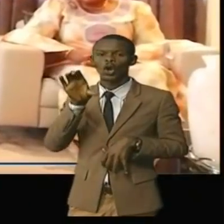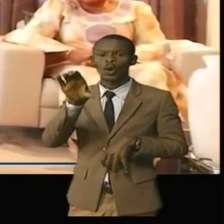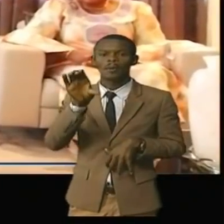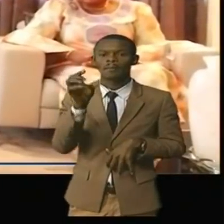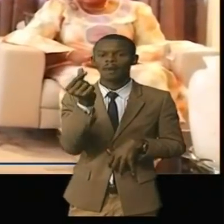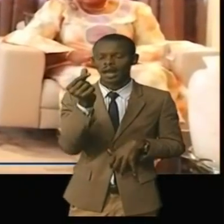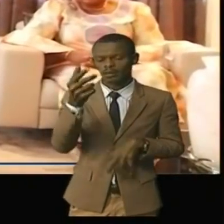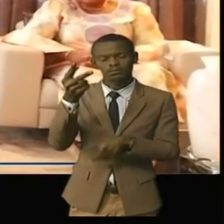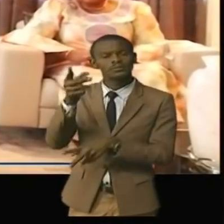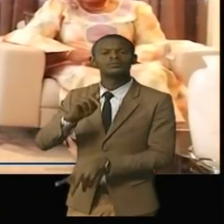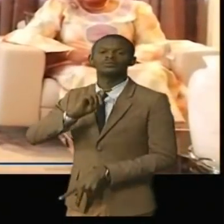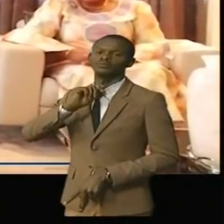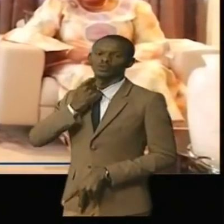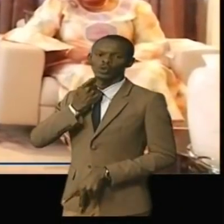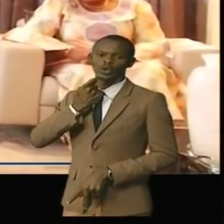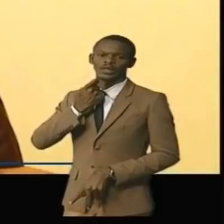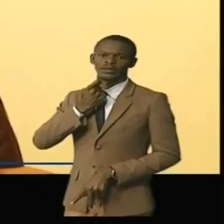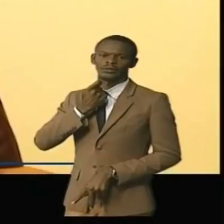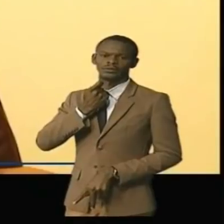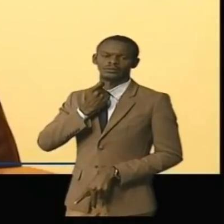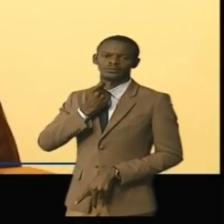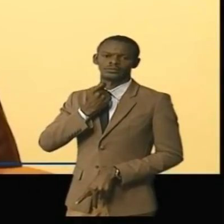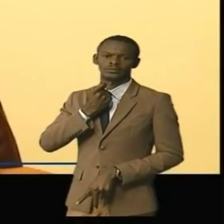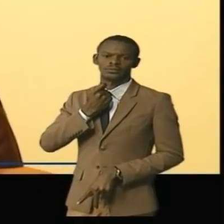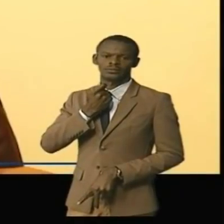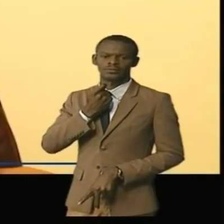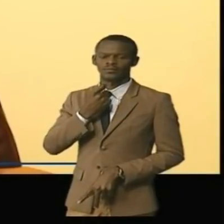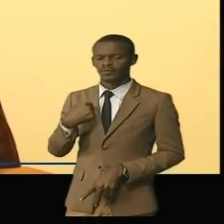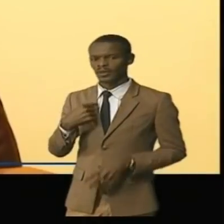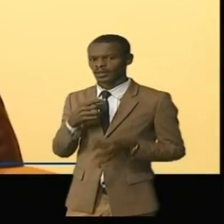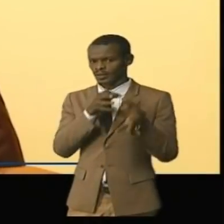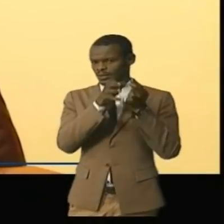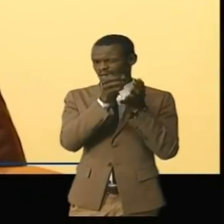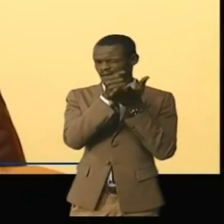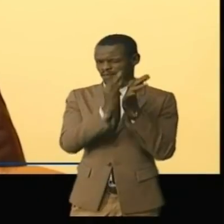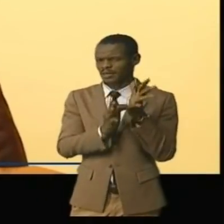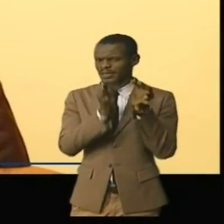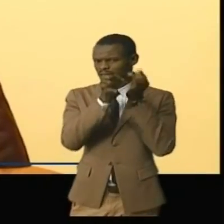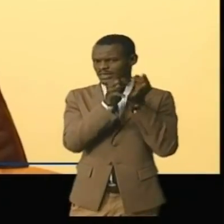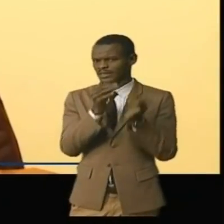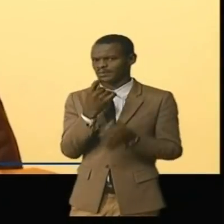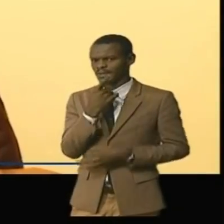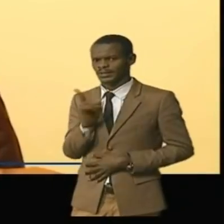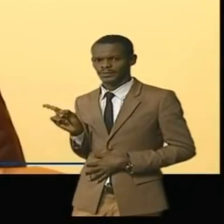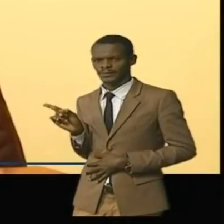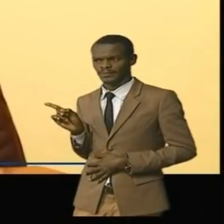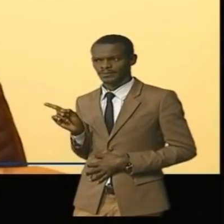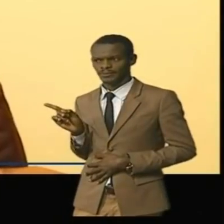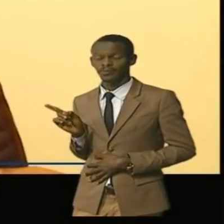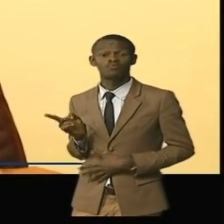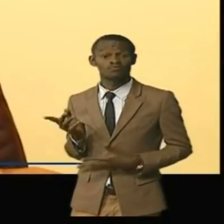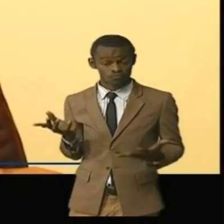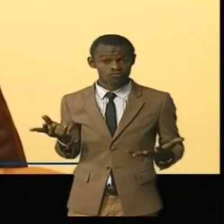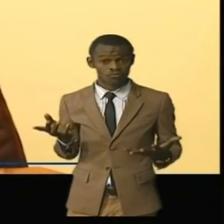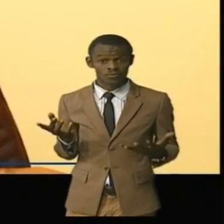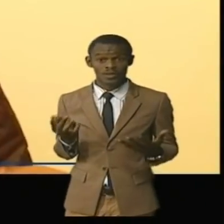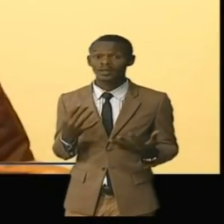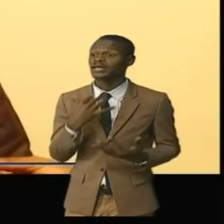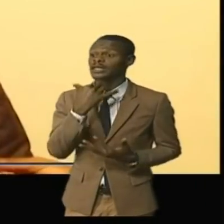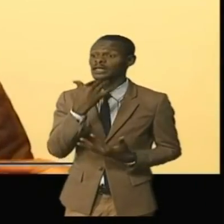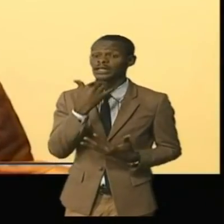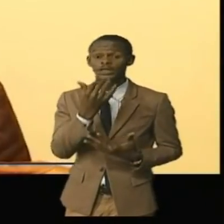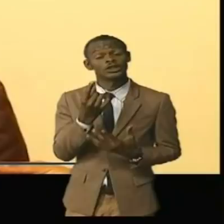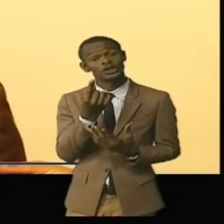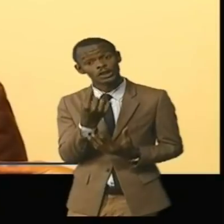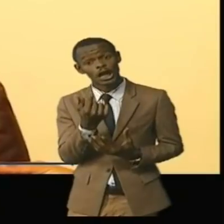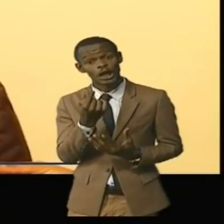région de New York a décidé de bloquer tous les avoirs congolais aux États-Unis. Et ils ont commencé